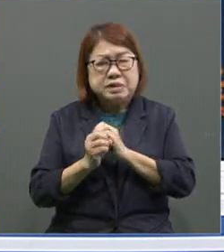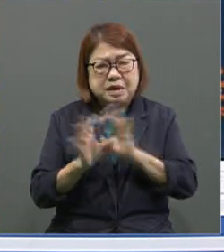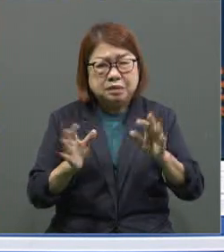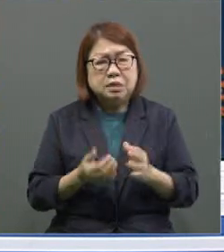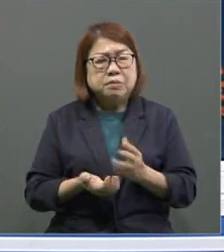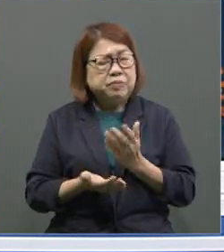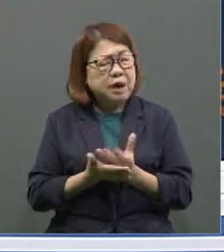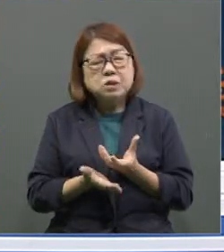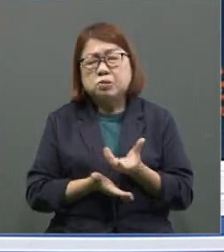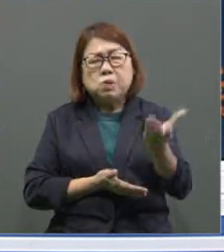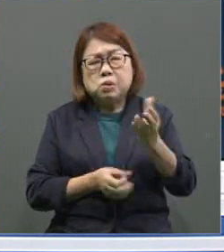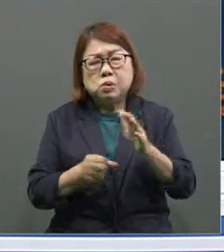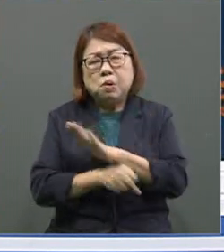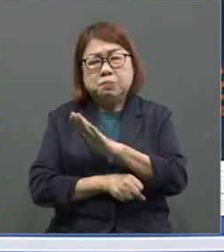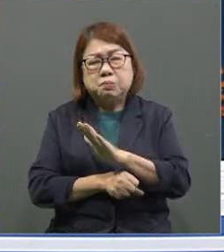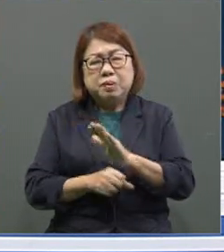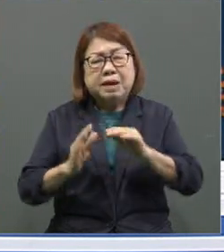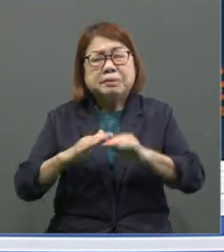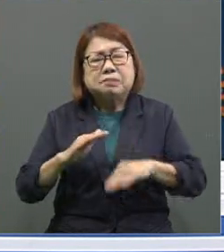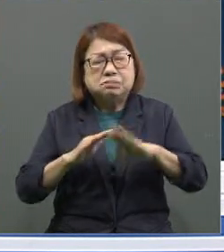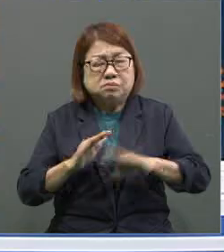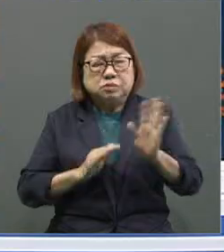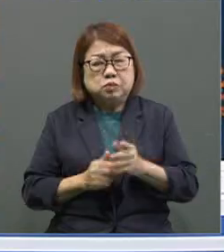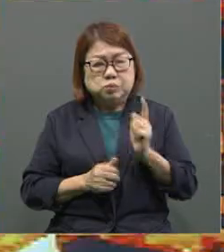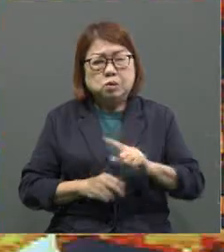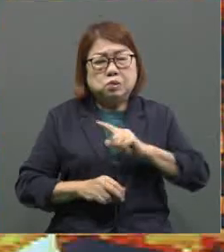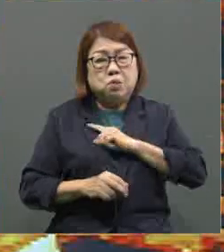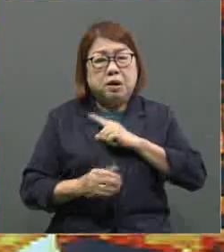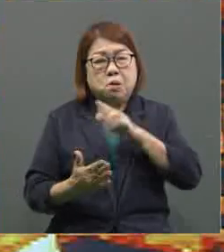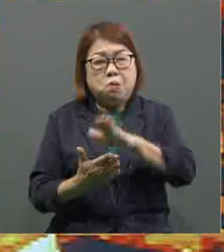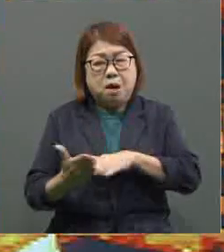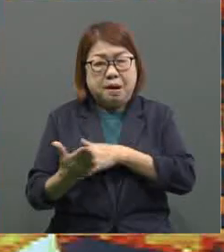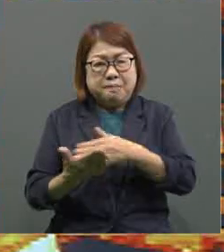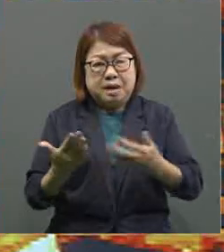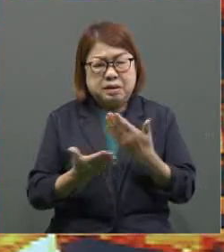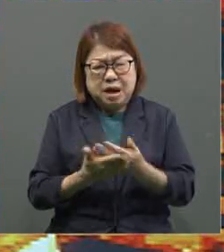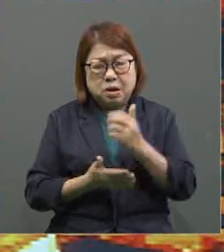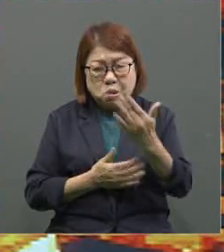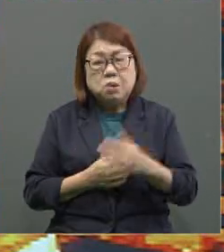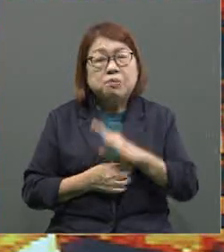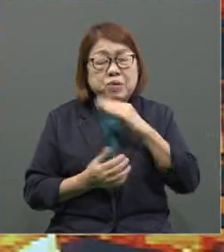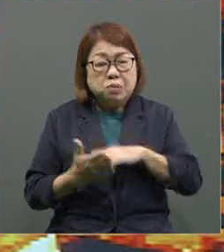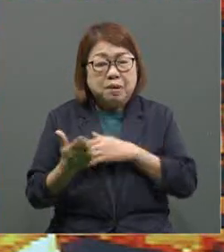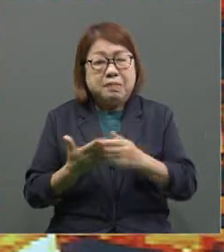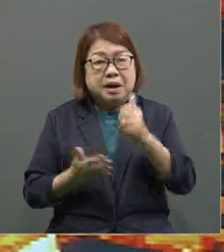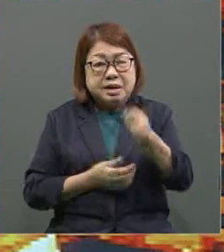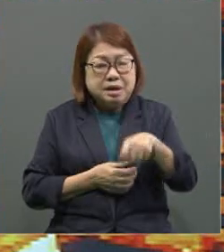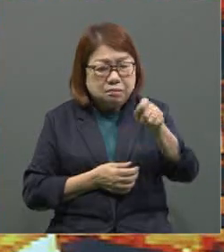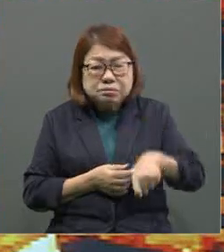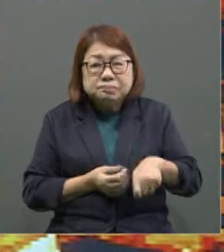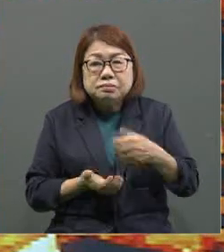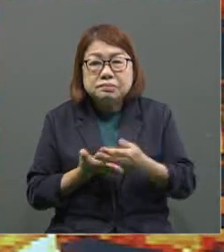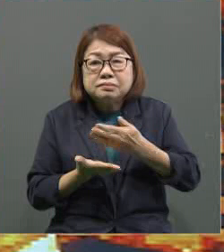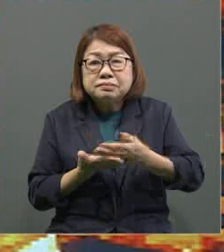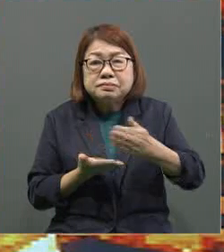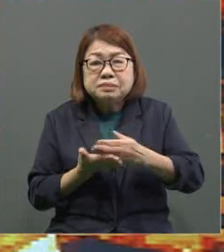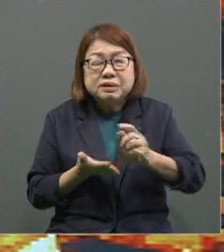อย่าไปจ่ายขั้นต่ำนะคะแล้วก็วางแผนการใช้บัตรเครดิตให้ดีเพราะว่าถ้าวางแผนดีเนี่ยนะคะการใช้บัตรเครดิตก็จะมีประโยชน์อย่างมากอย่างวันนี้เนี่ยทีม